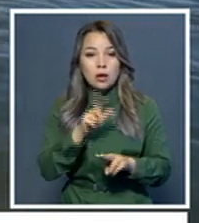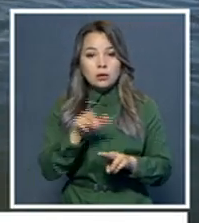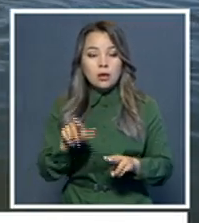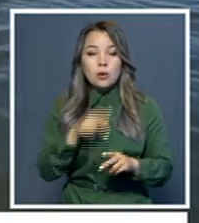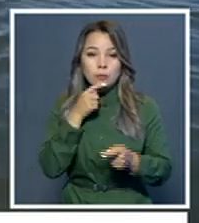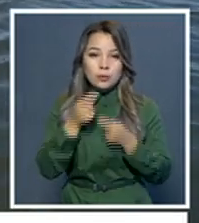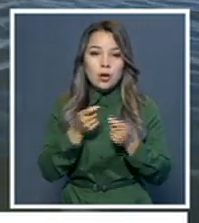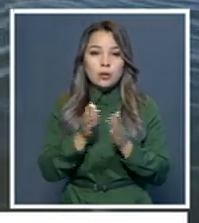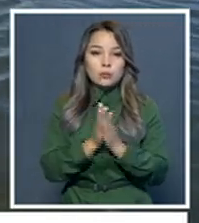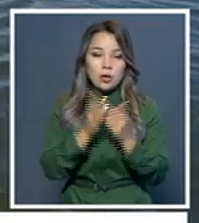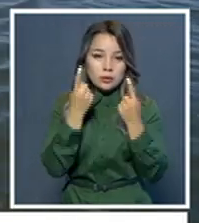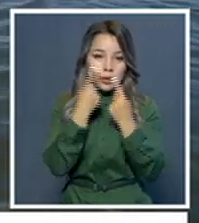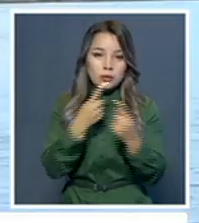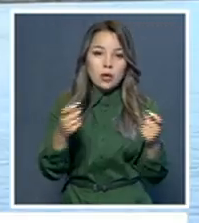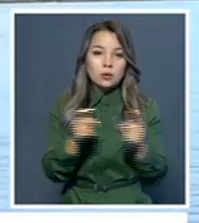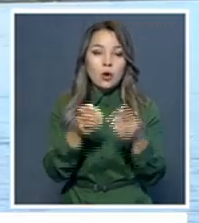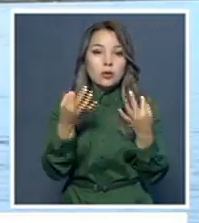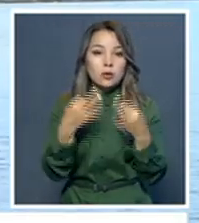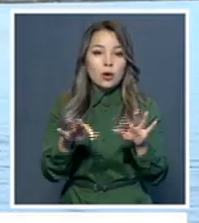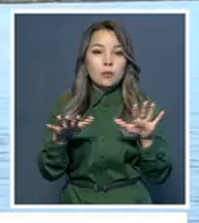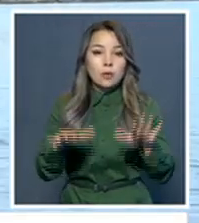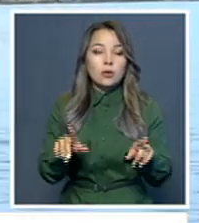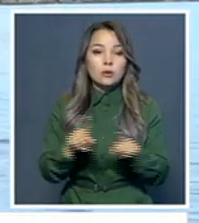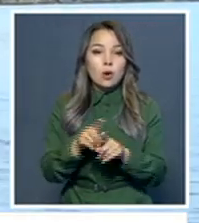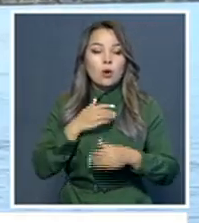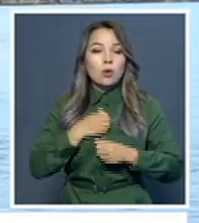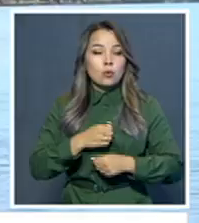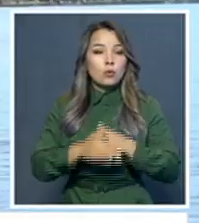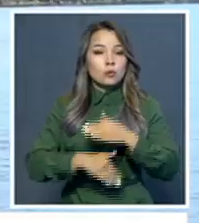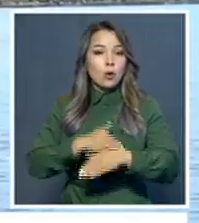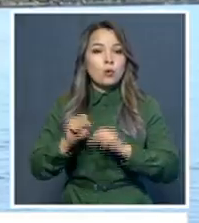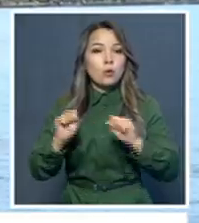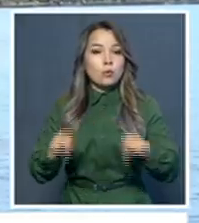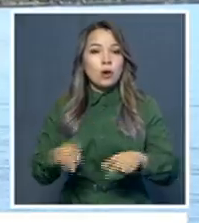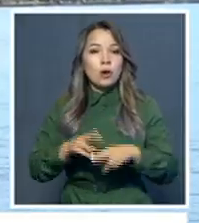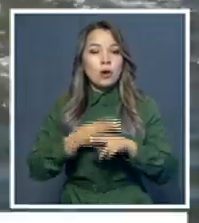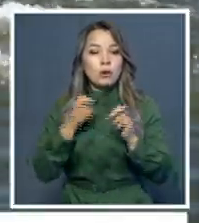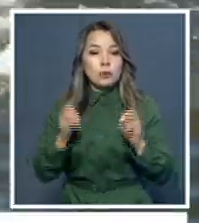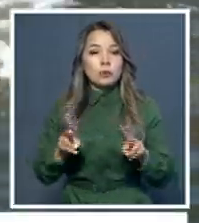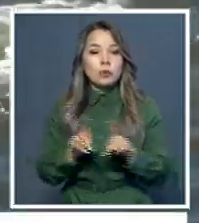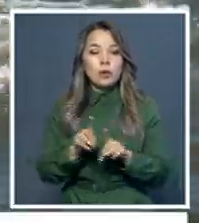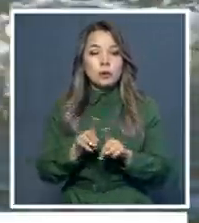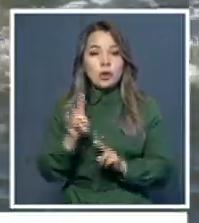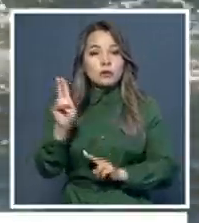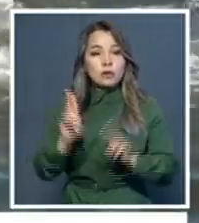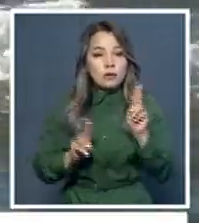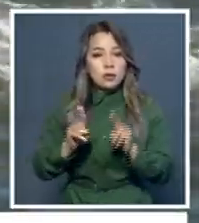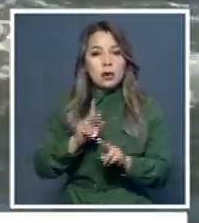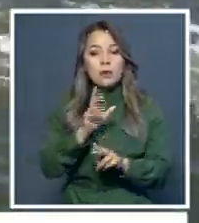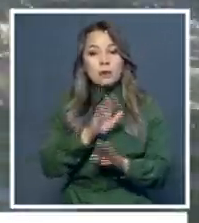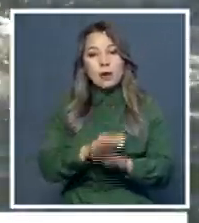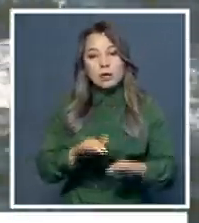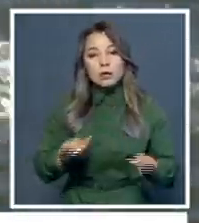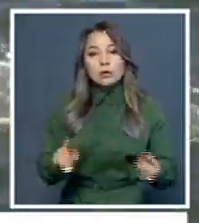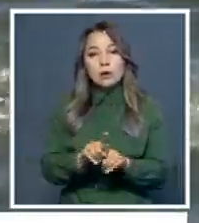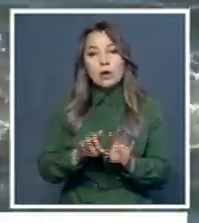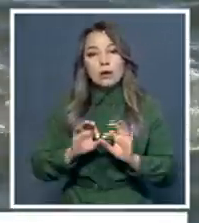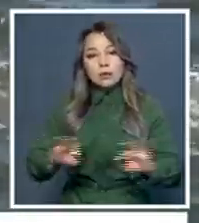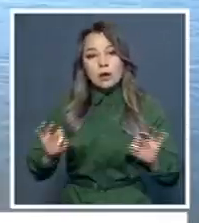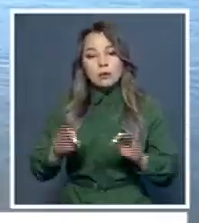тек арнайы рұқсат етілген жерлерде ғана шомылуға шақырады. Қауіпсіздік ережелерін қатаң сақтап, балаларға мұқият болуға кеңес